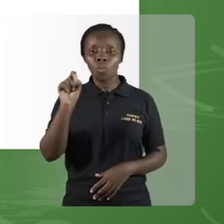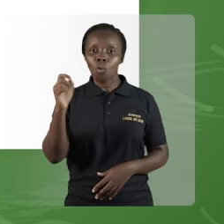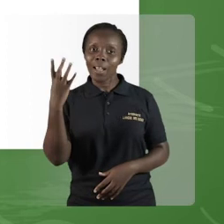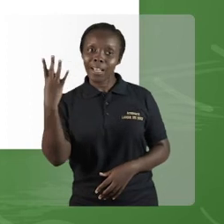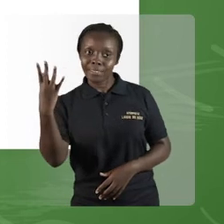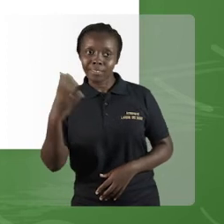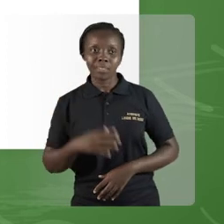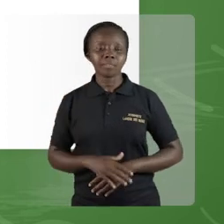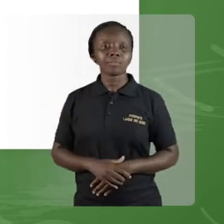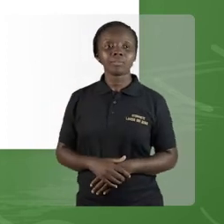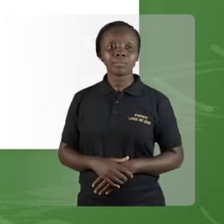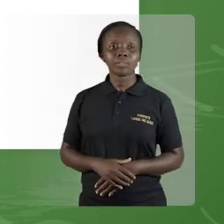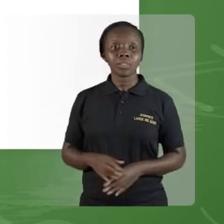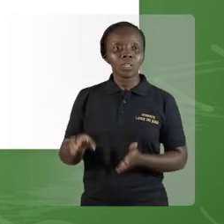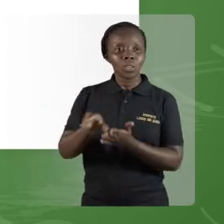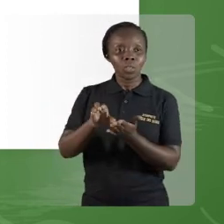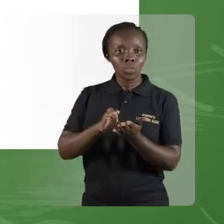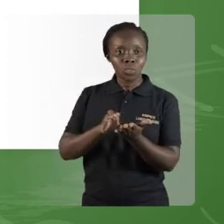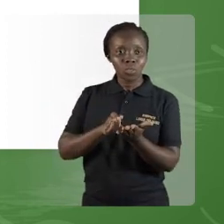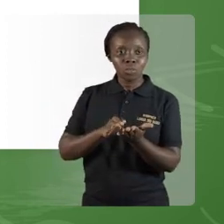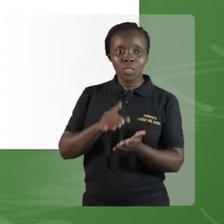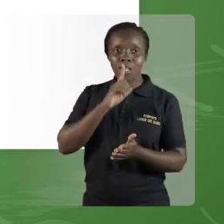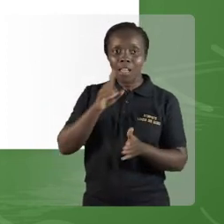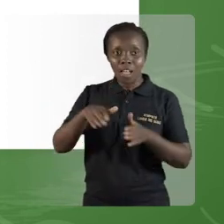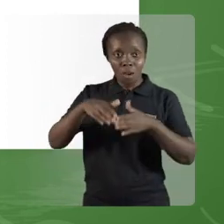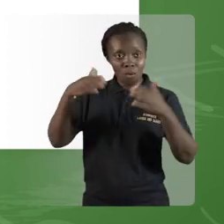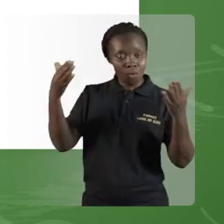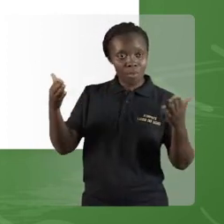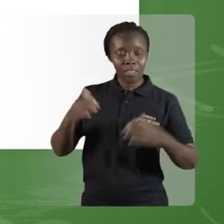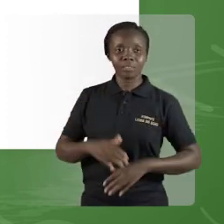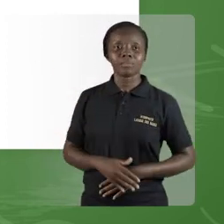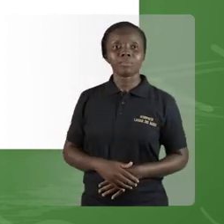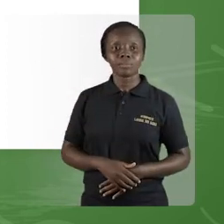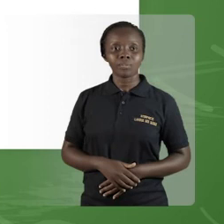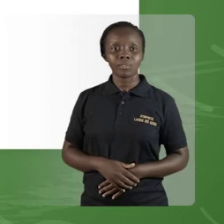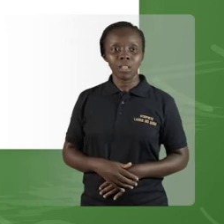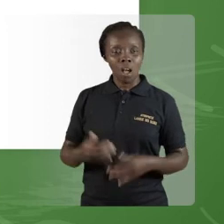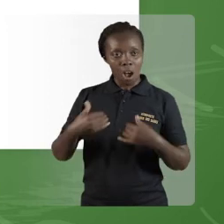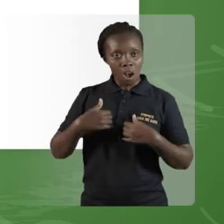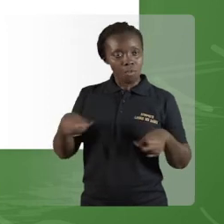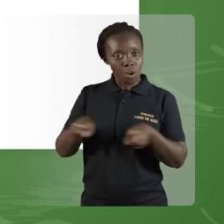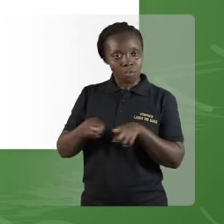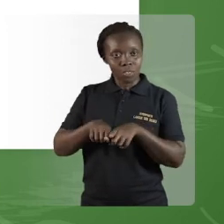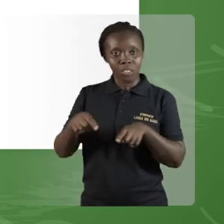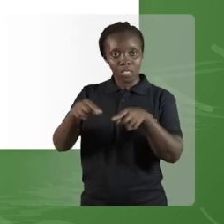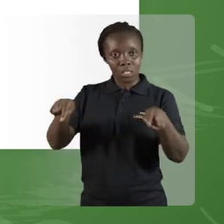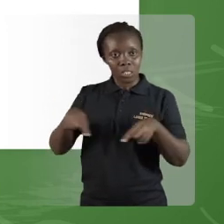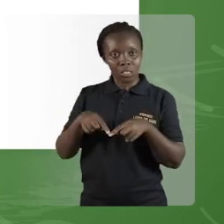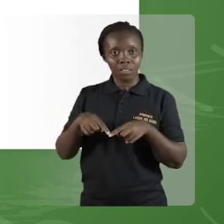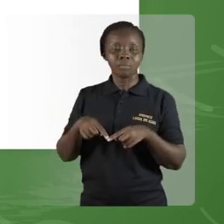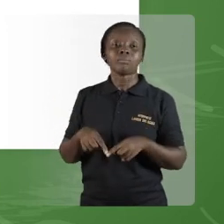4. Le circuit est ouvert en présence du champ magnétique